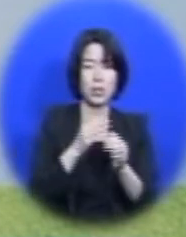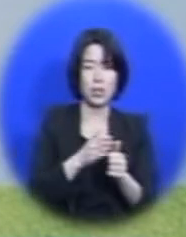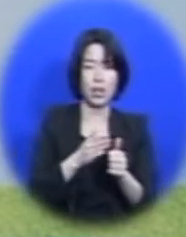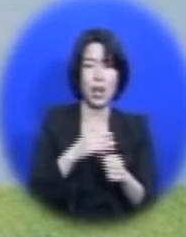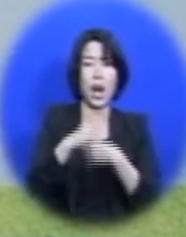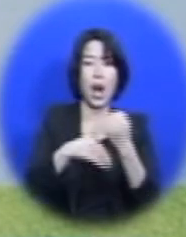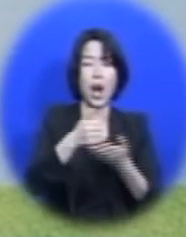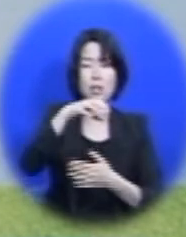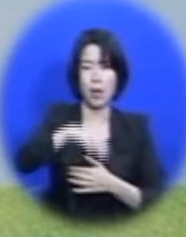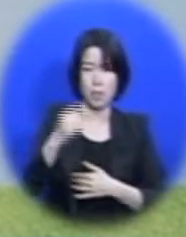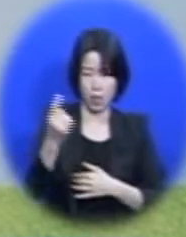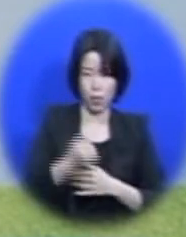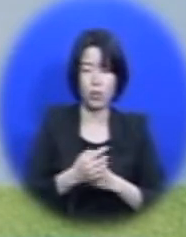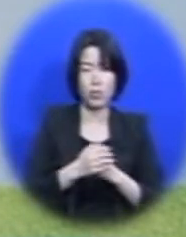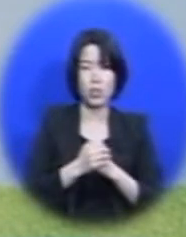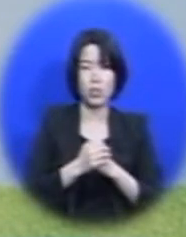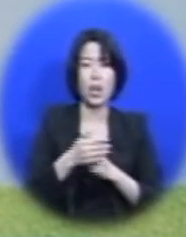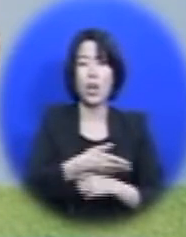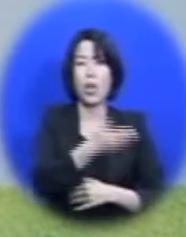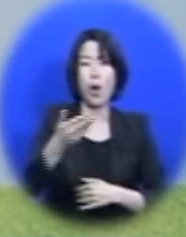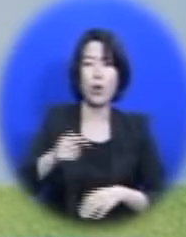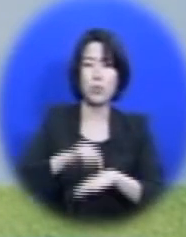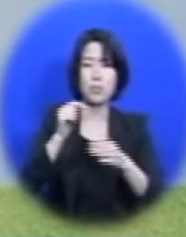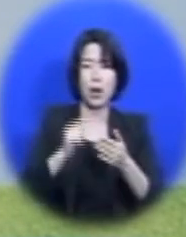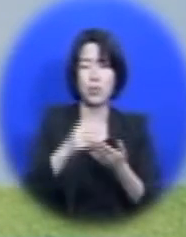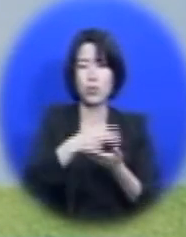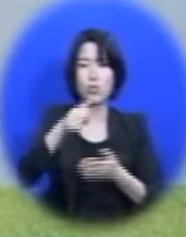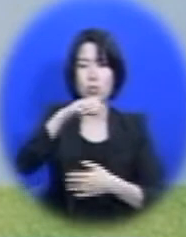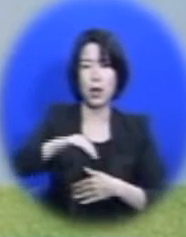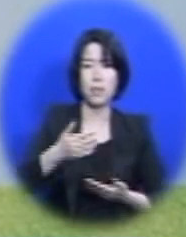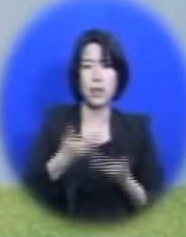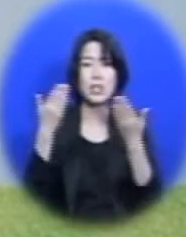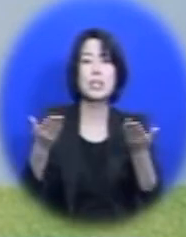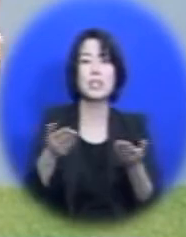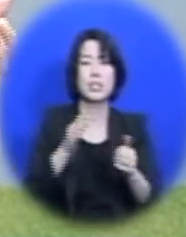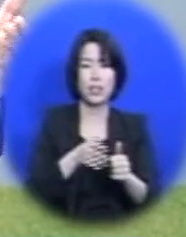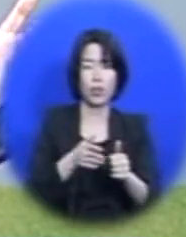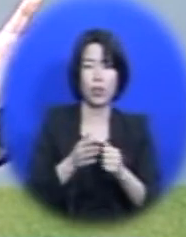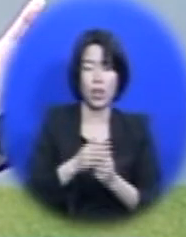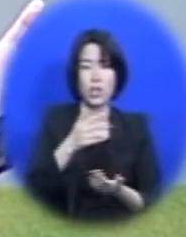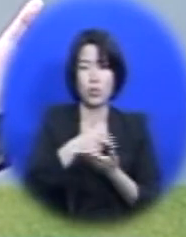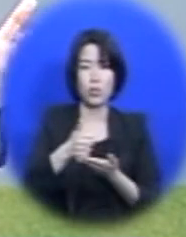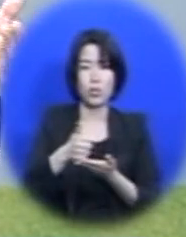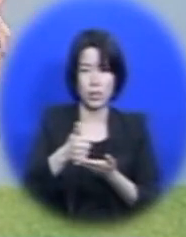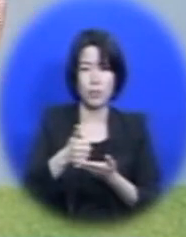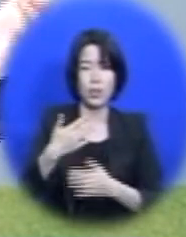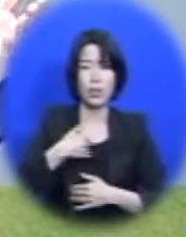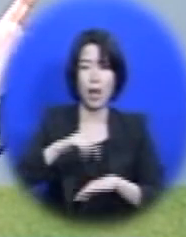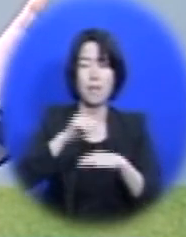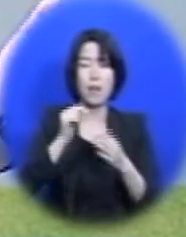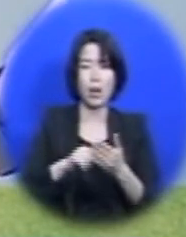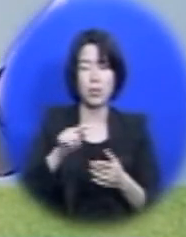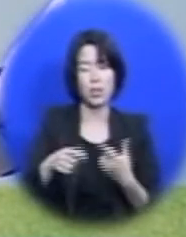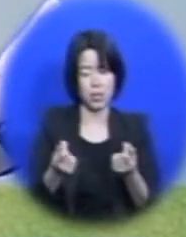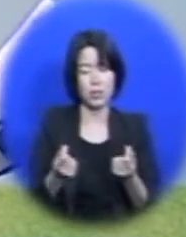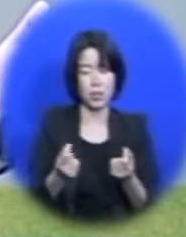앞에 나오셨습니다. 여러분의 마음을 주님 앞에 내놓으세요. 주님, 내 마음